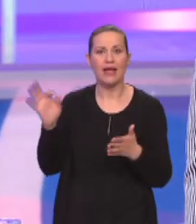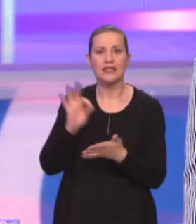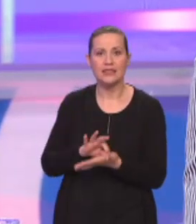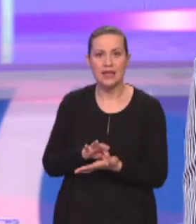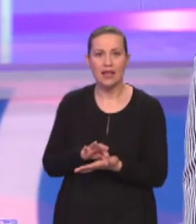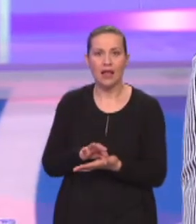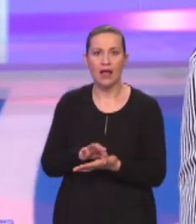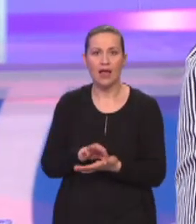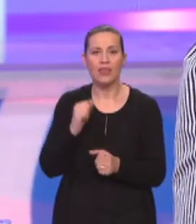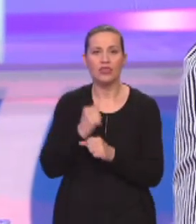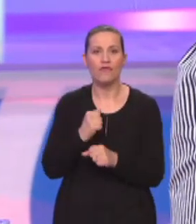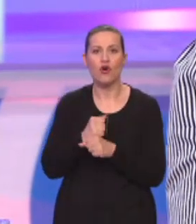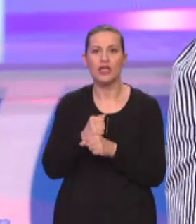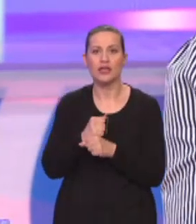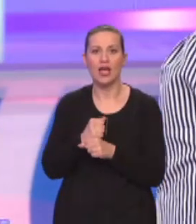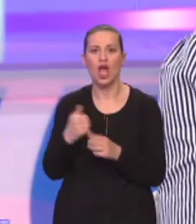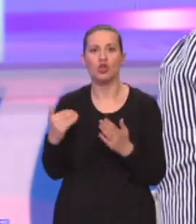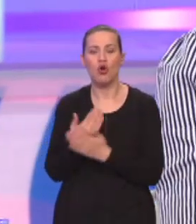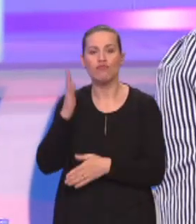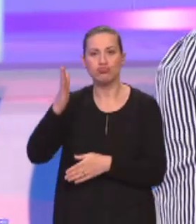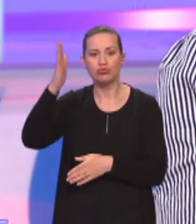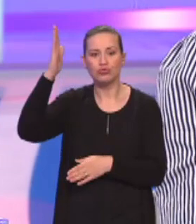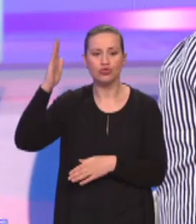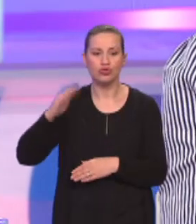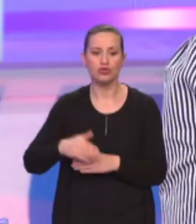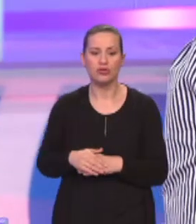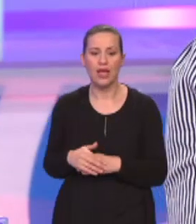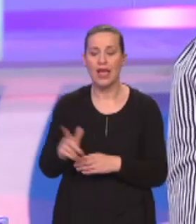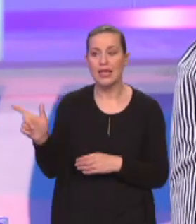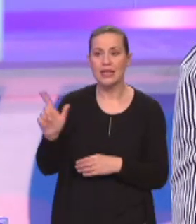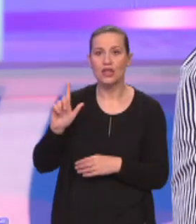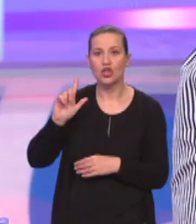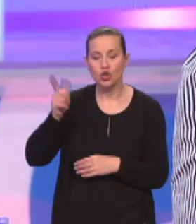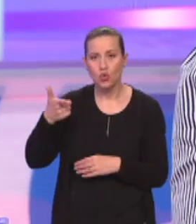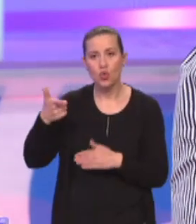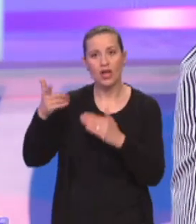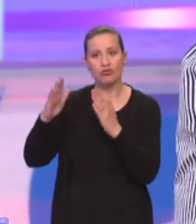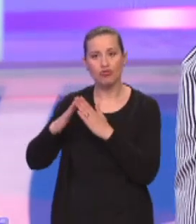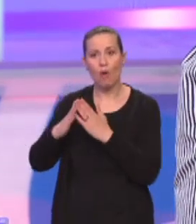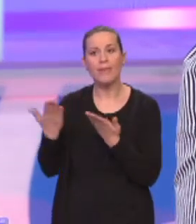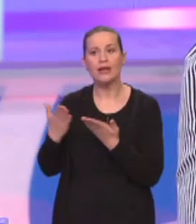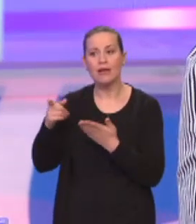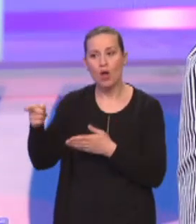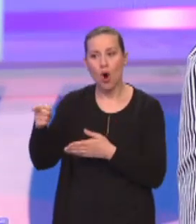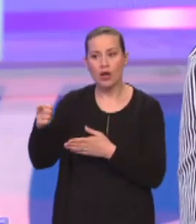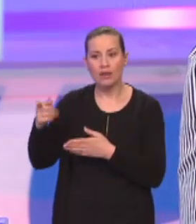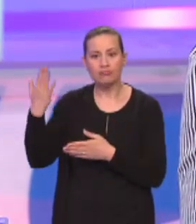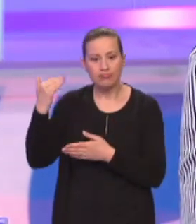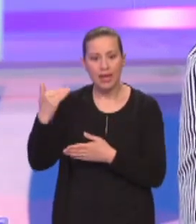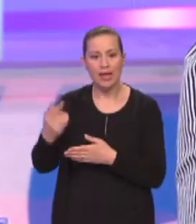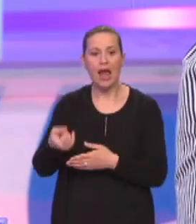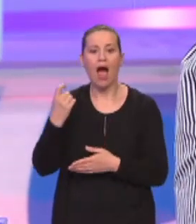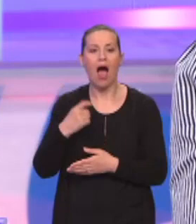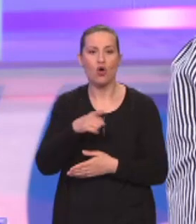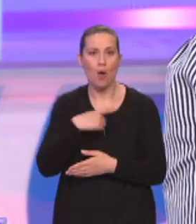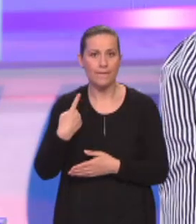zapravo stvoriti njima neku novu budućnost, zapravo jedan drugi dom gdje bi oni bili. Ukoliko